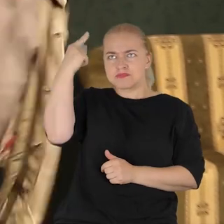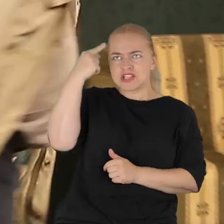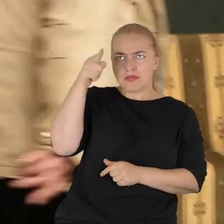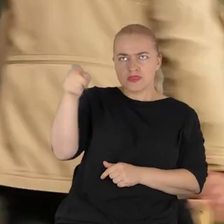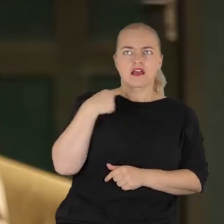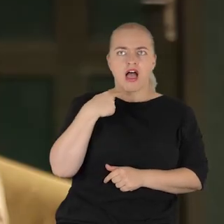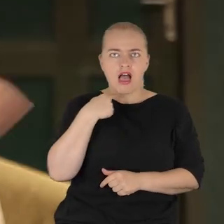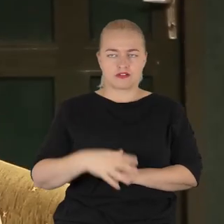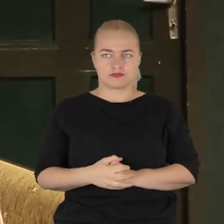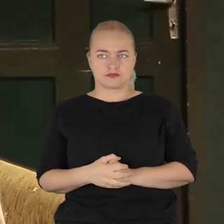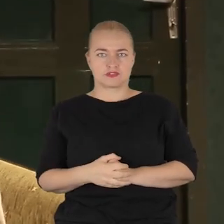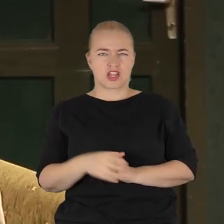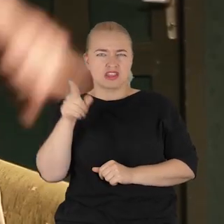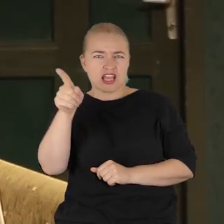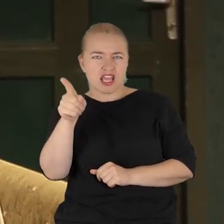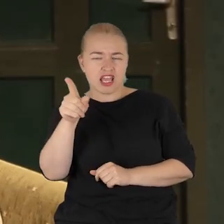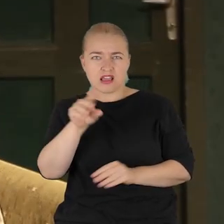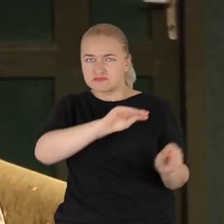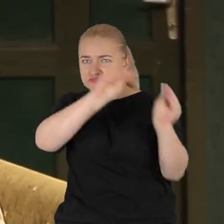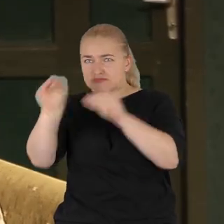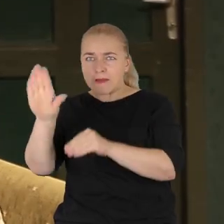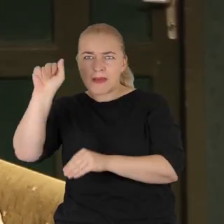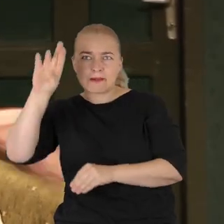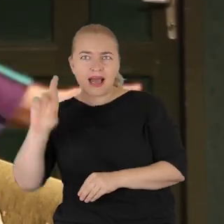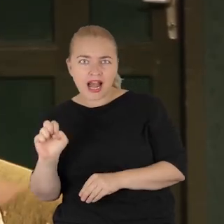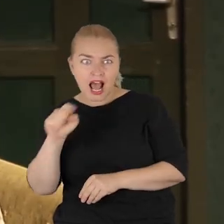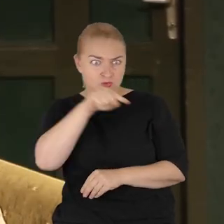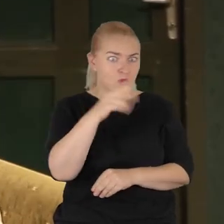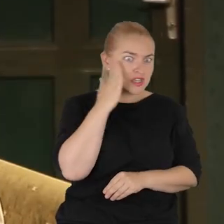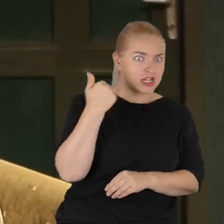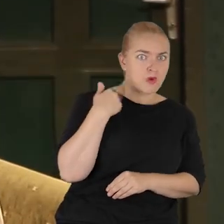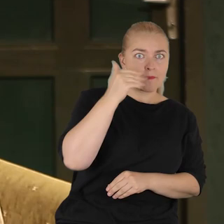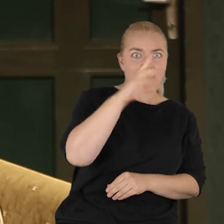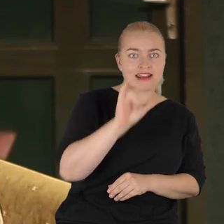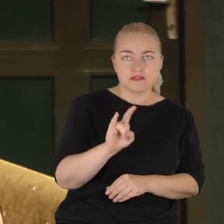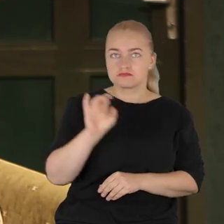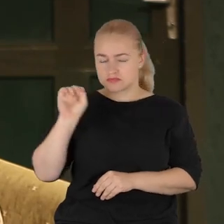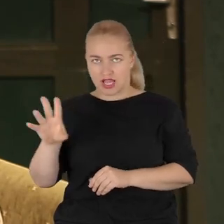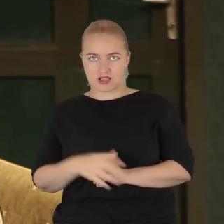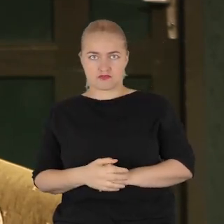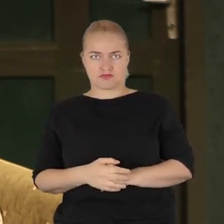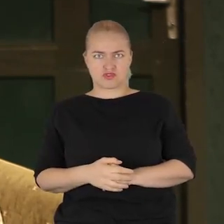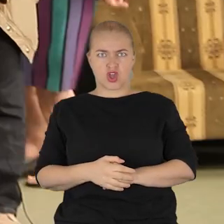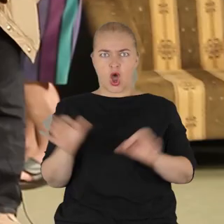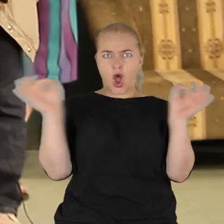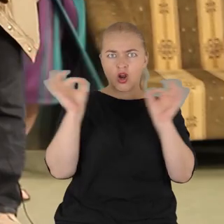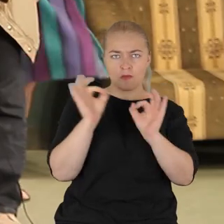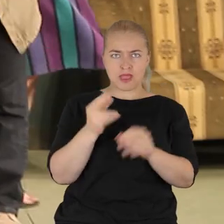No tak! Sprowadziłeś się do Barbary, podczas gdy wciąż mieszkałeś tu z Mary? A? Przecież to jest